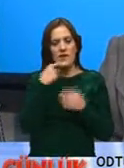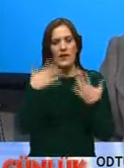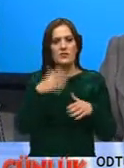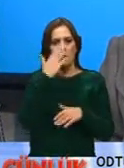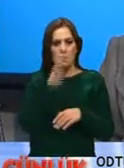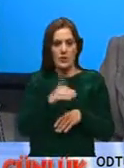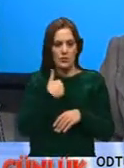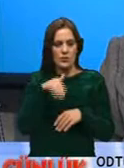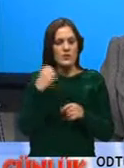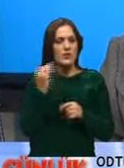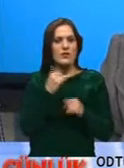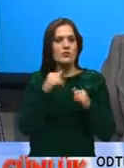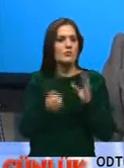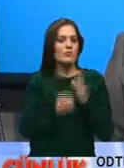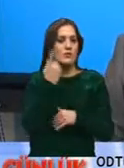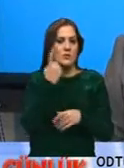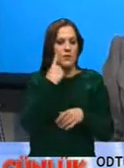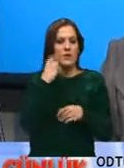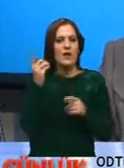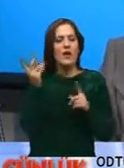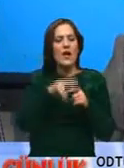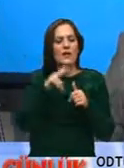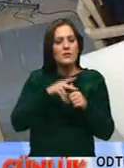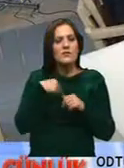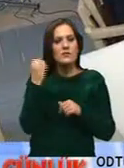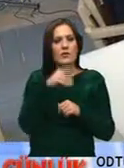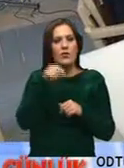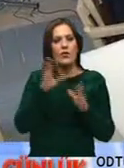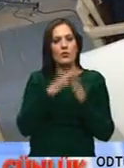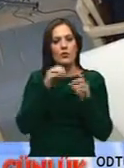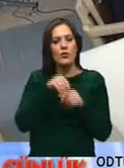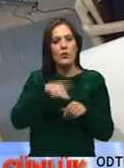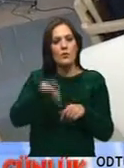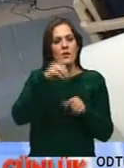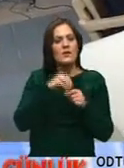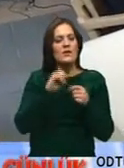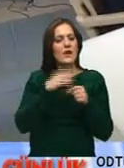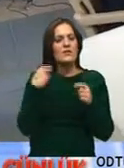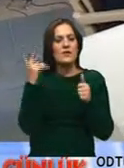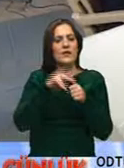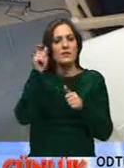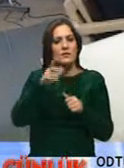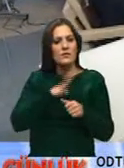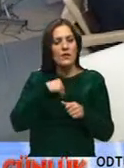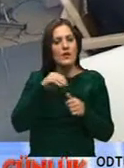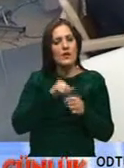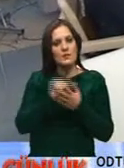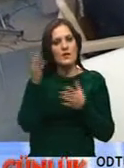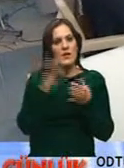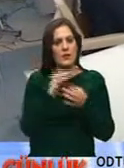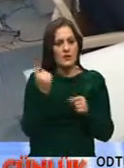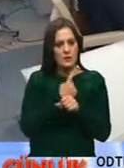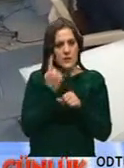heyecanla bekliyoruz. Bakalım kaç oyun çıkacak. Ya, katılımcı sayısı o anda o grupta, o merkezde kaç katılımcı var? Hepsiyle alakalı bir